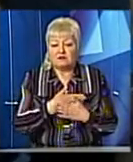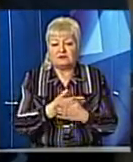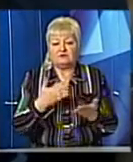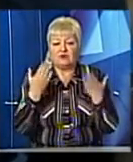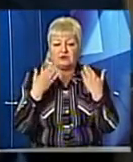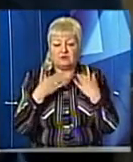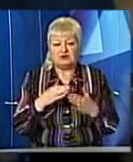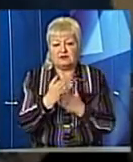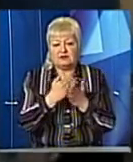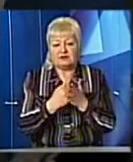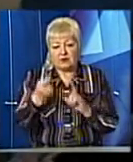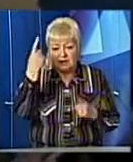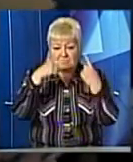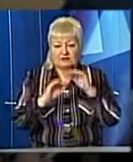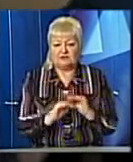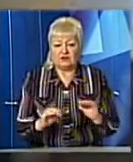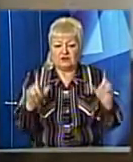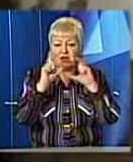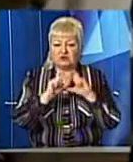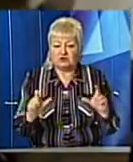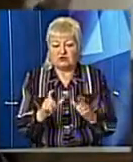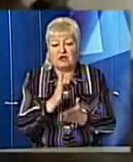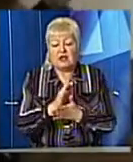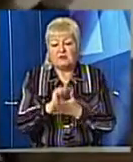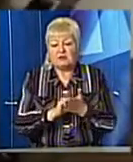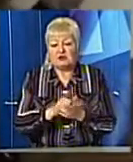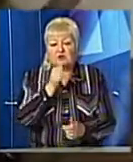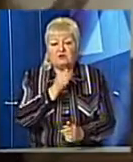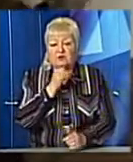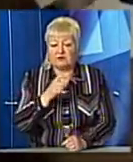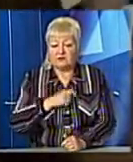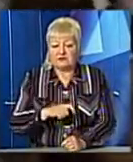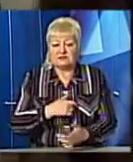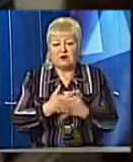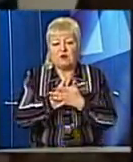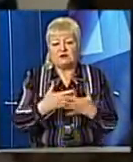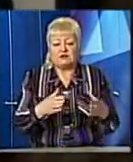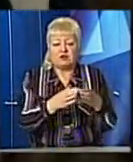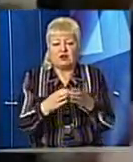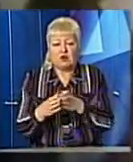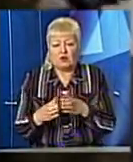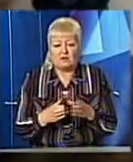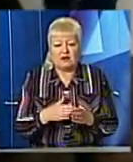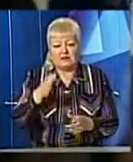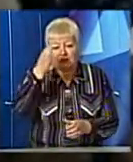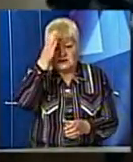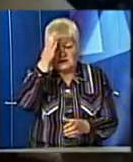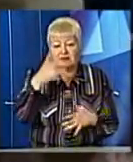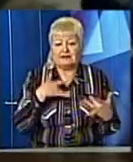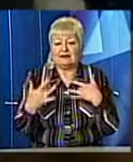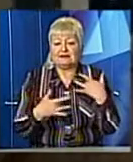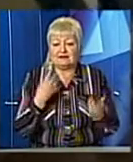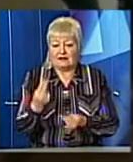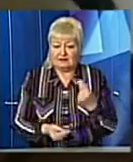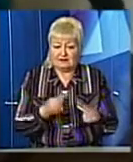програмою креативної дитячої школи. Учні мали нагоду випробувати себе у різноманітних командних, інтелектуальних і театральних